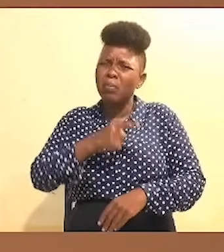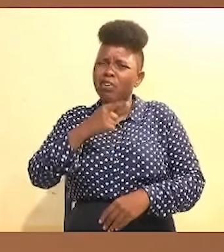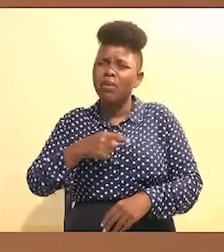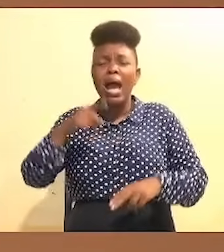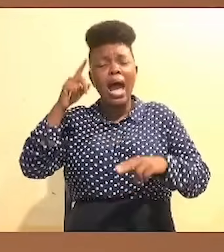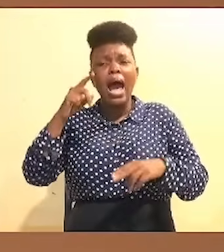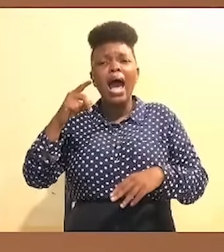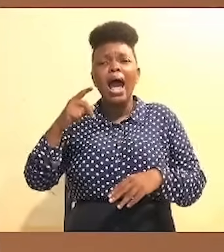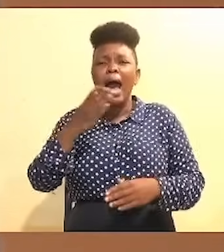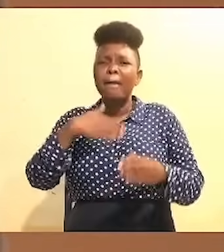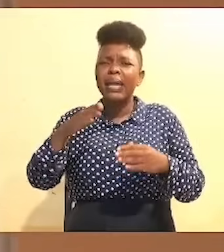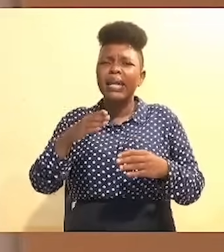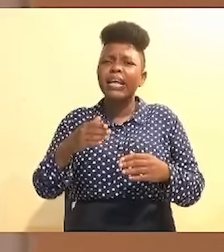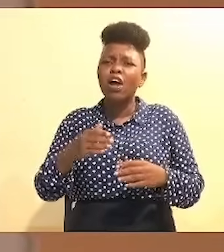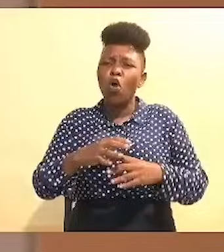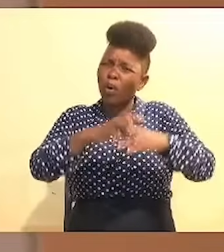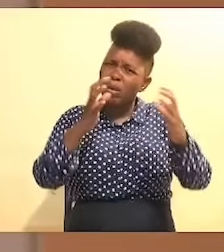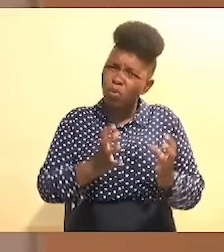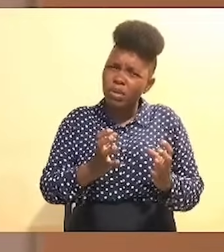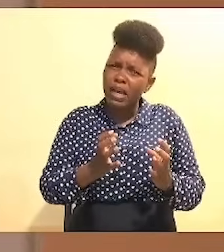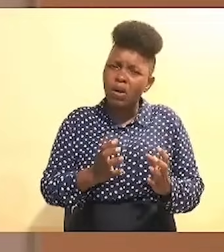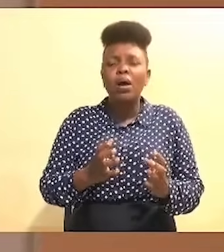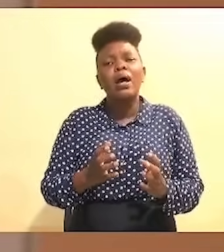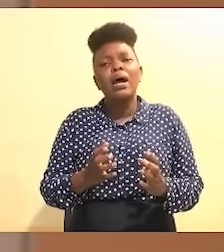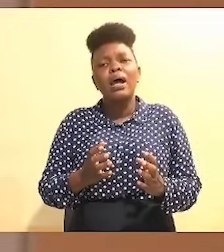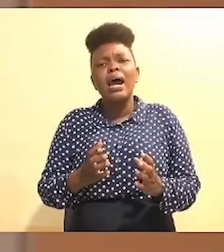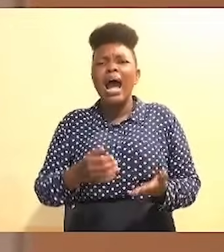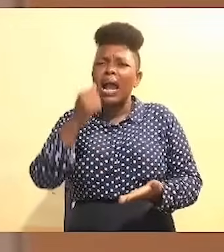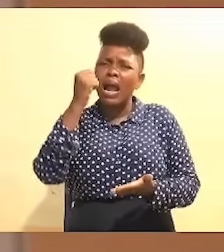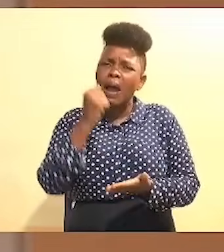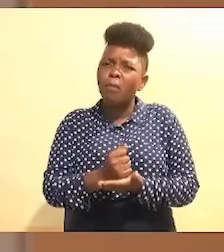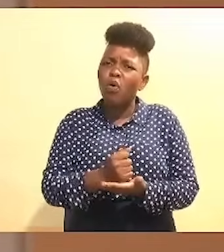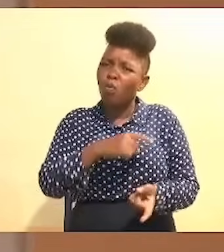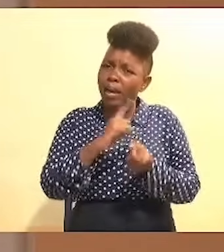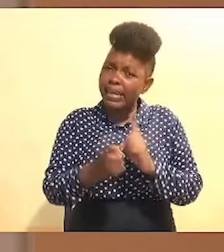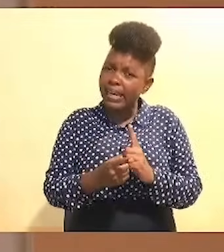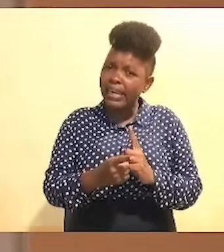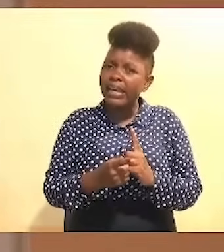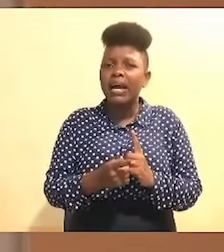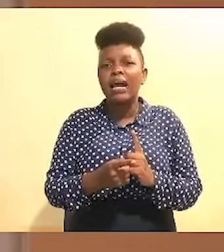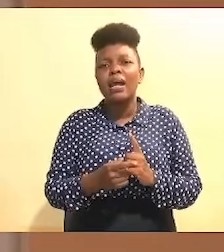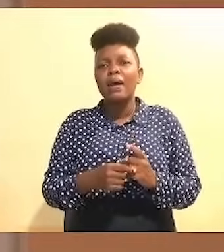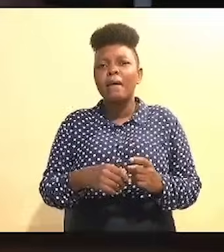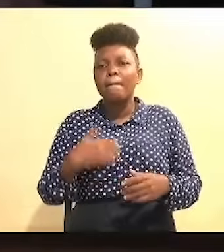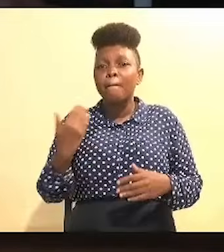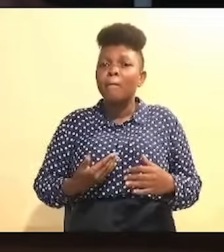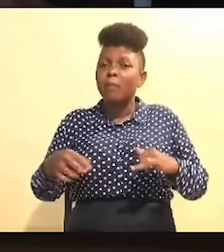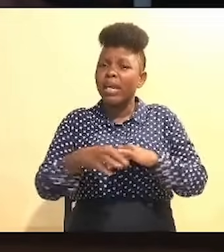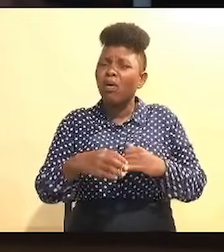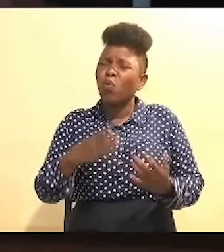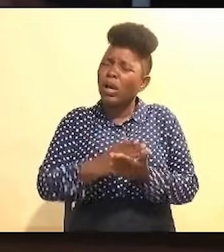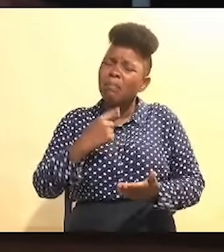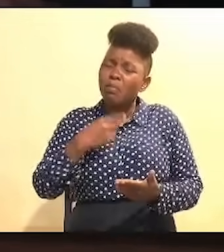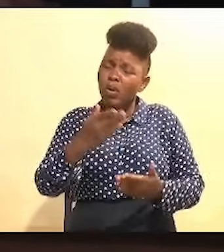Ameenda kwenye seminar, ameshaanza kujua ubongo wako jinsi ulivyo. Akaamua kubadilika. Anakutumia mke wangu wa kweli